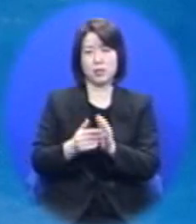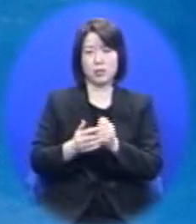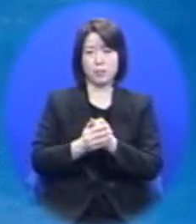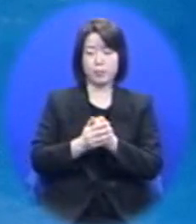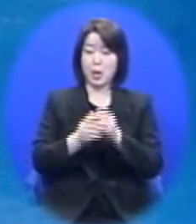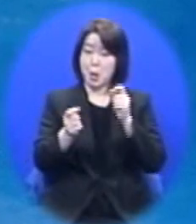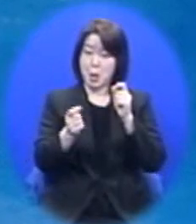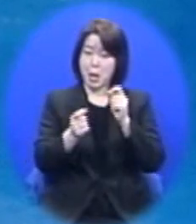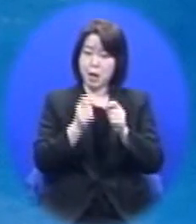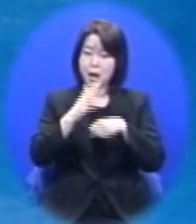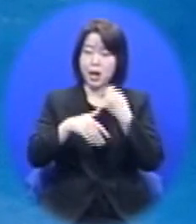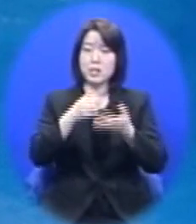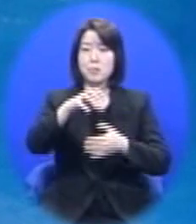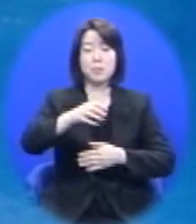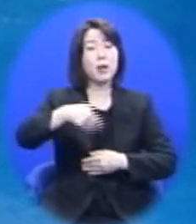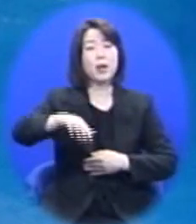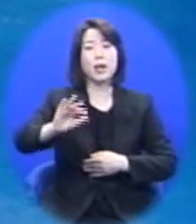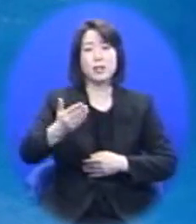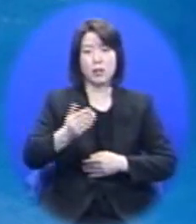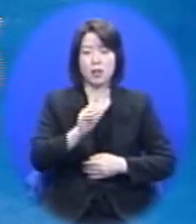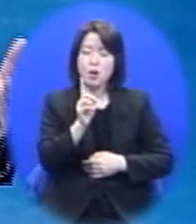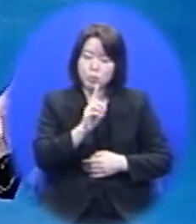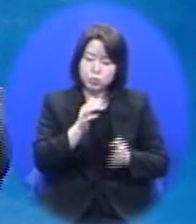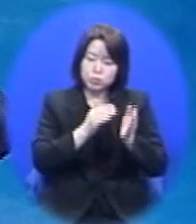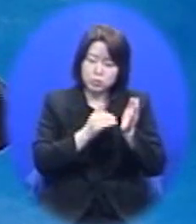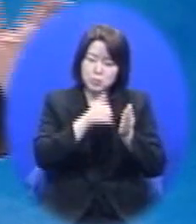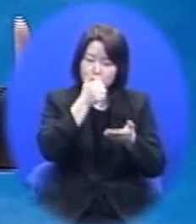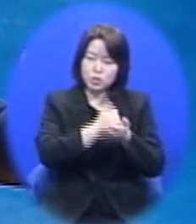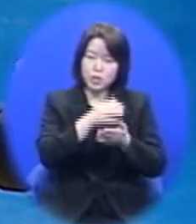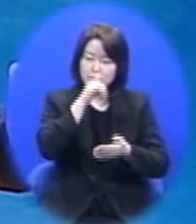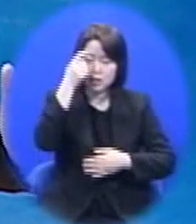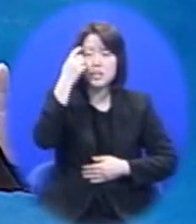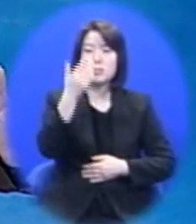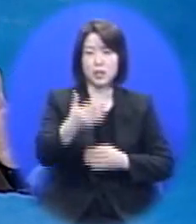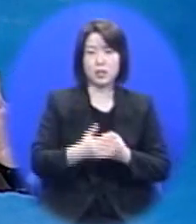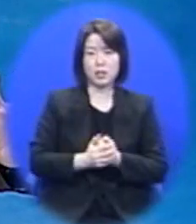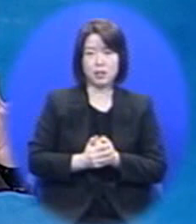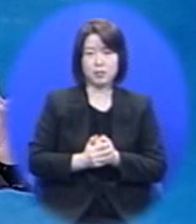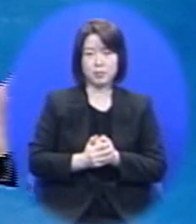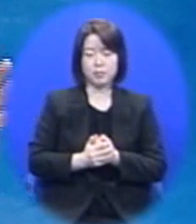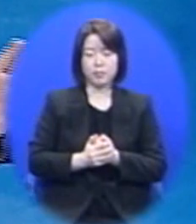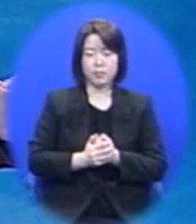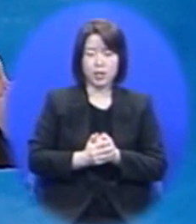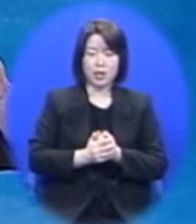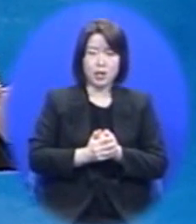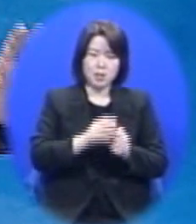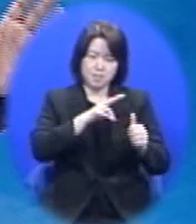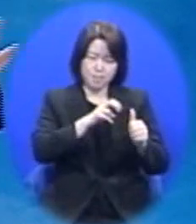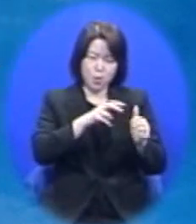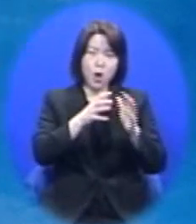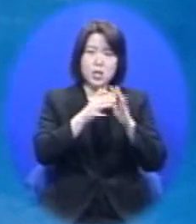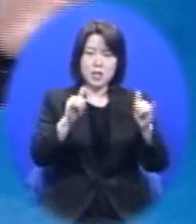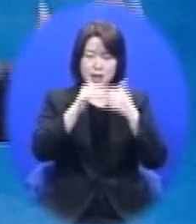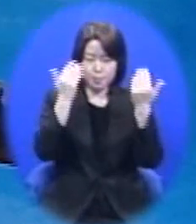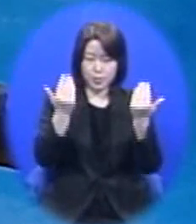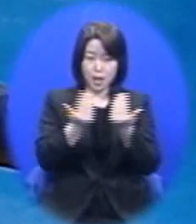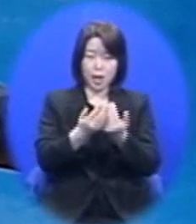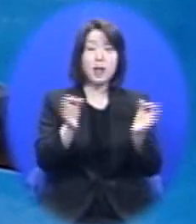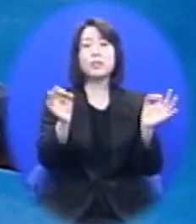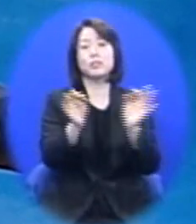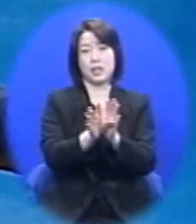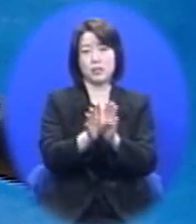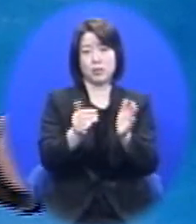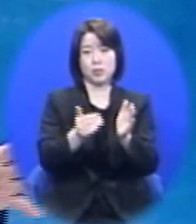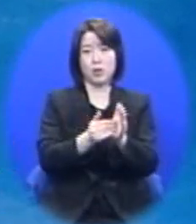무슨 은밀한 죄가 있겠어요? 미워하는 사람 다 사라졌어요. 어쩌면 그렇게 미워하는 사람이 다